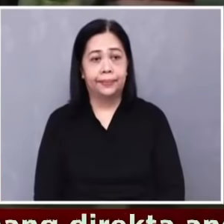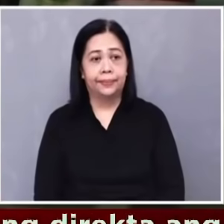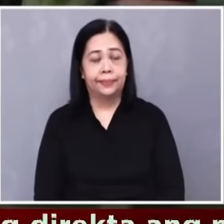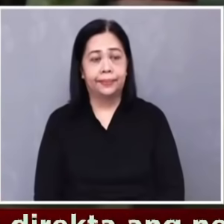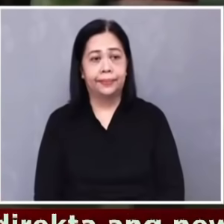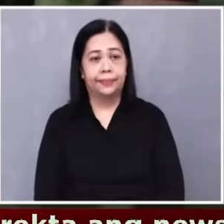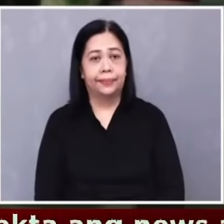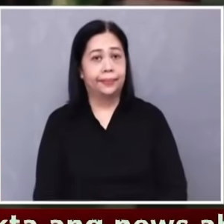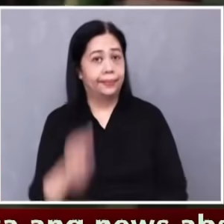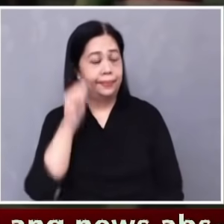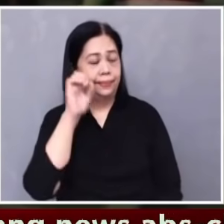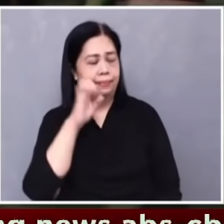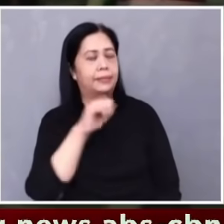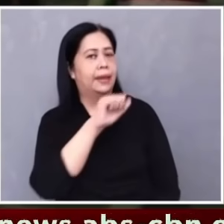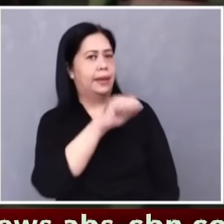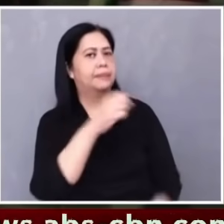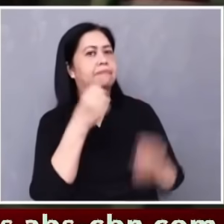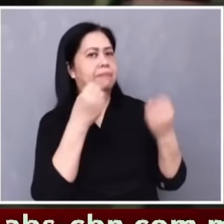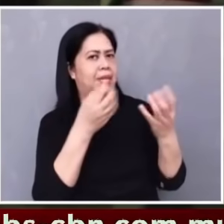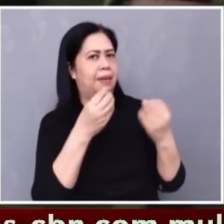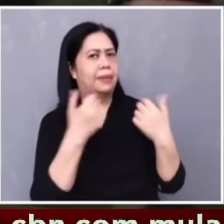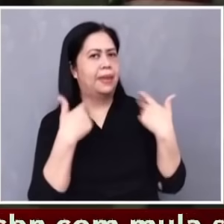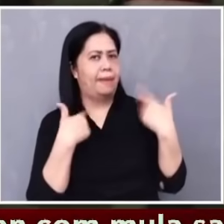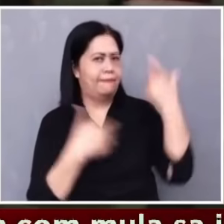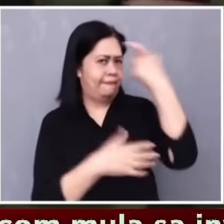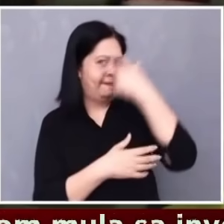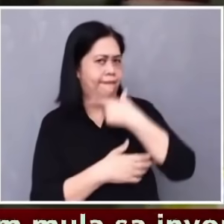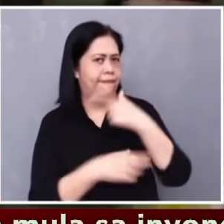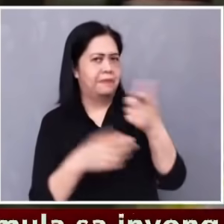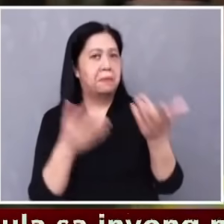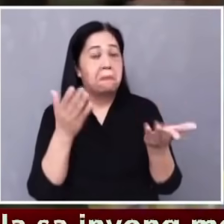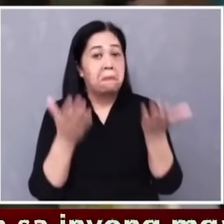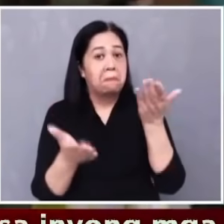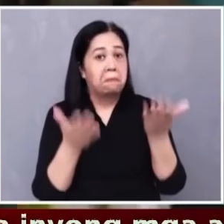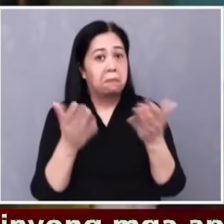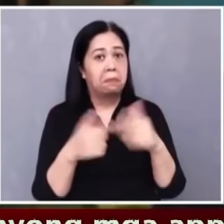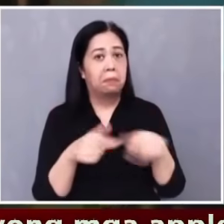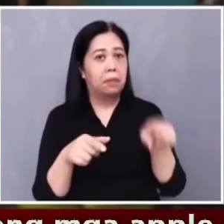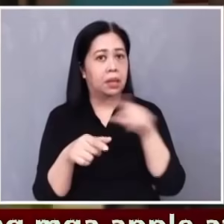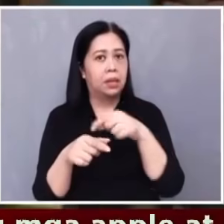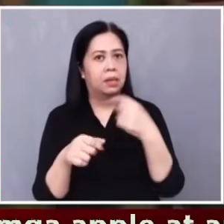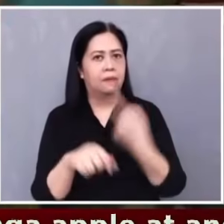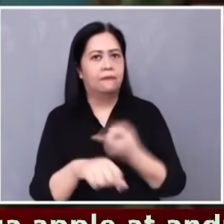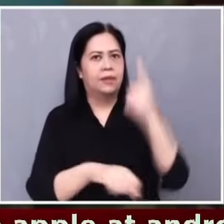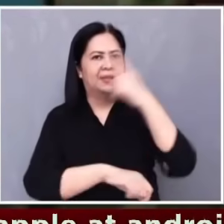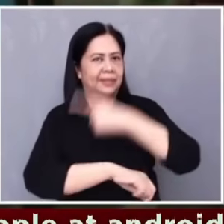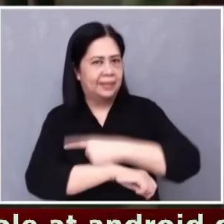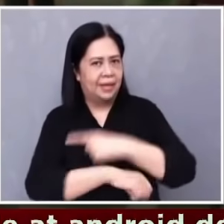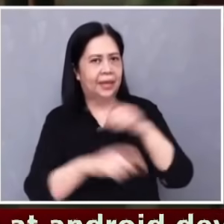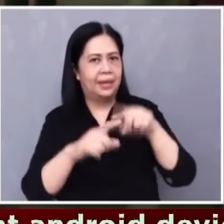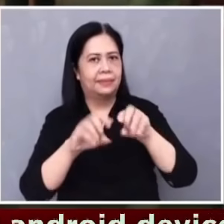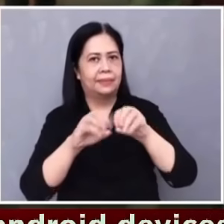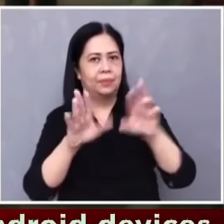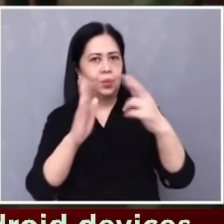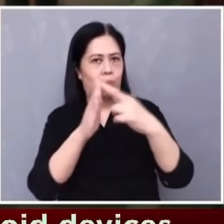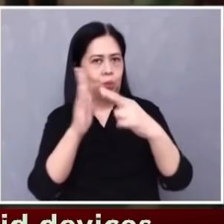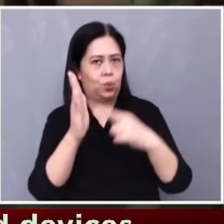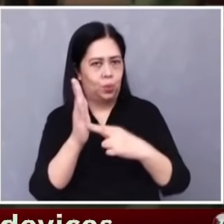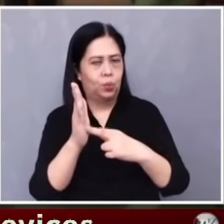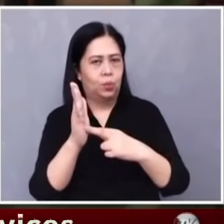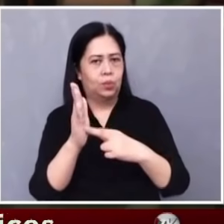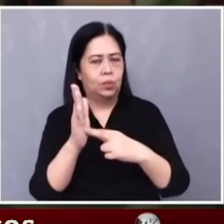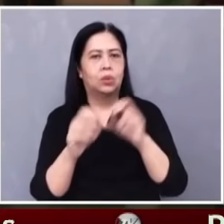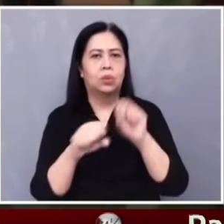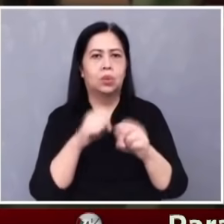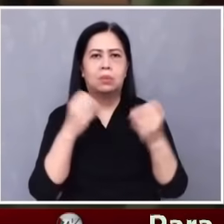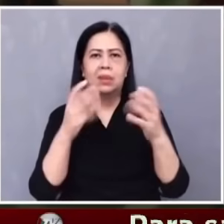Henry, marami-rami pa ang may bit-bit na face shield. Marahil dahil ito ang unang araw ng pagpapatupad ng direktiba, kaya marami sa ating